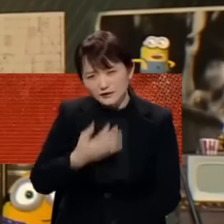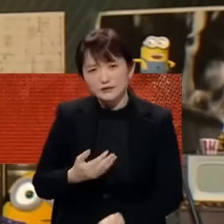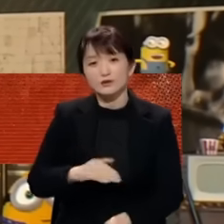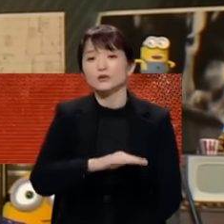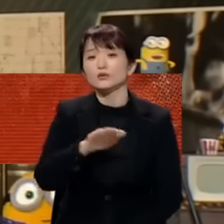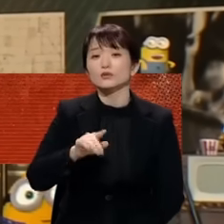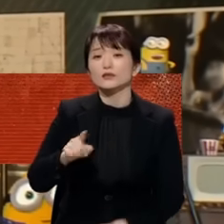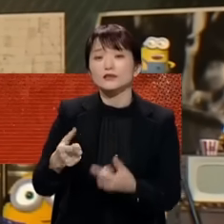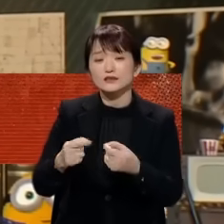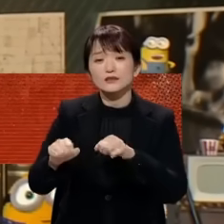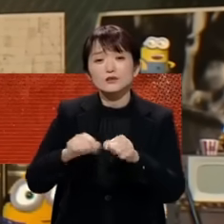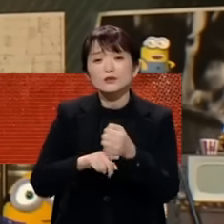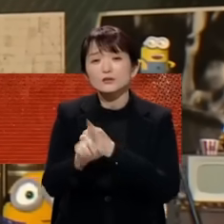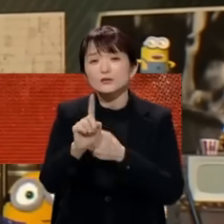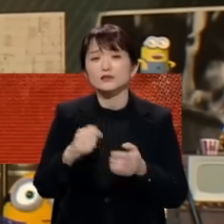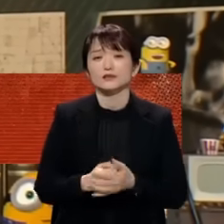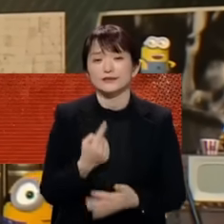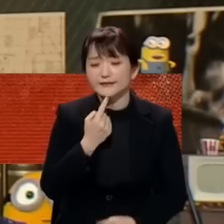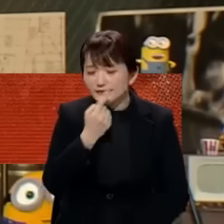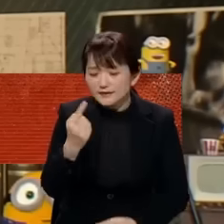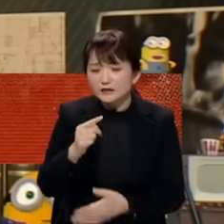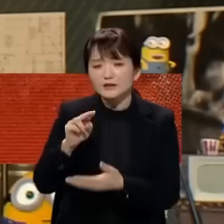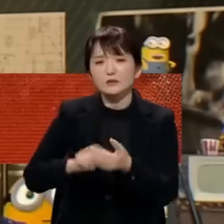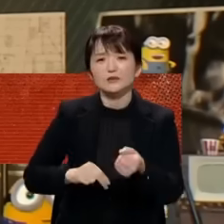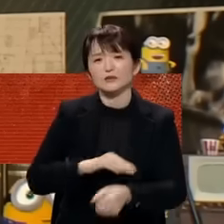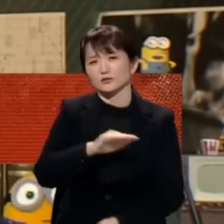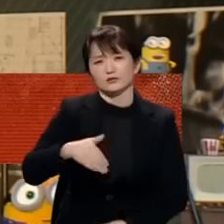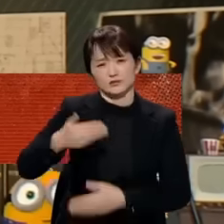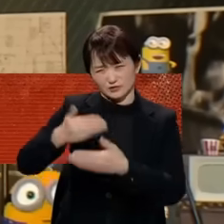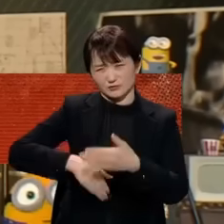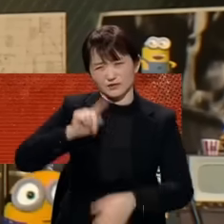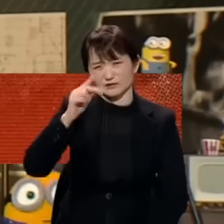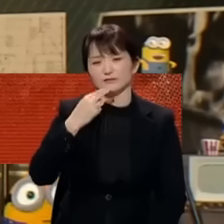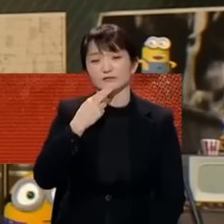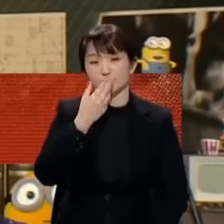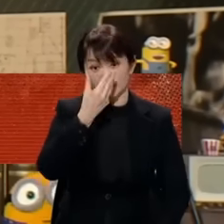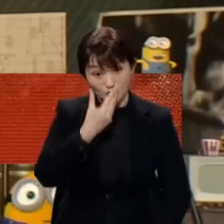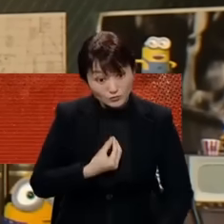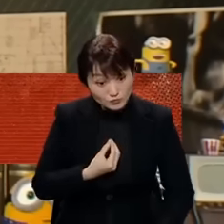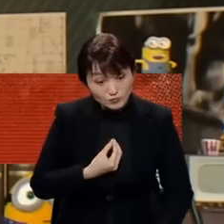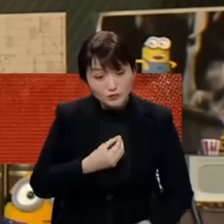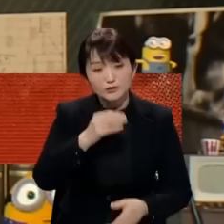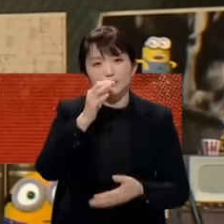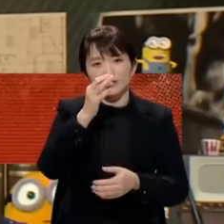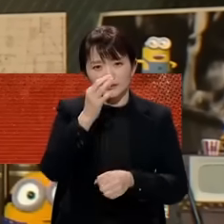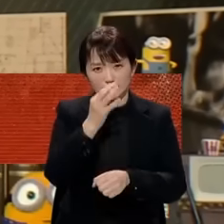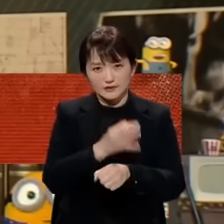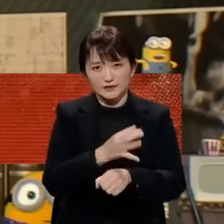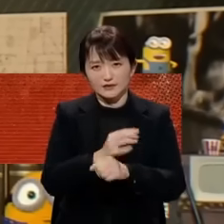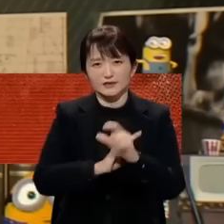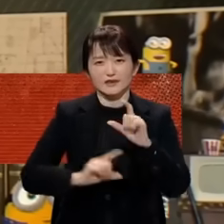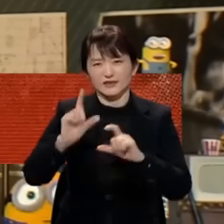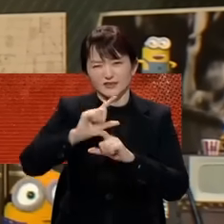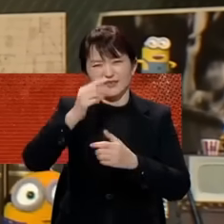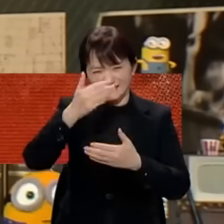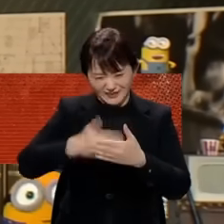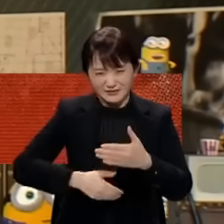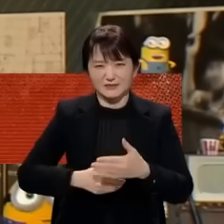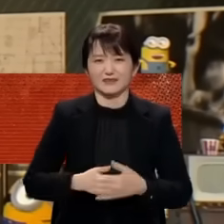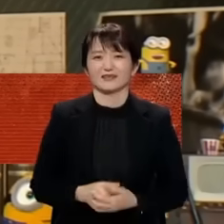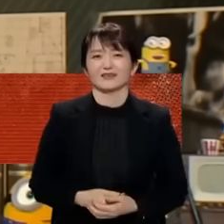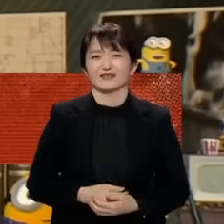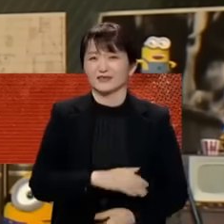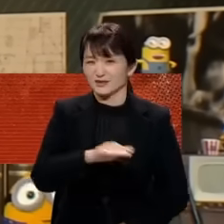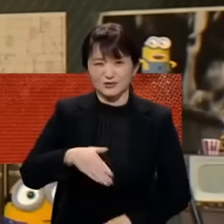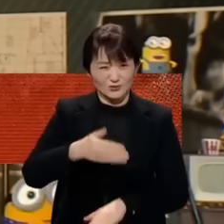오죽했으면 이럴까 그리고 케이크 팔아봤자 저희 남는 거 없거든요 음료 하는게 더 남아요 자 우리 별로